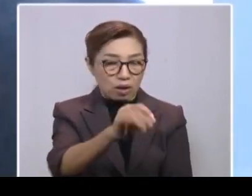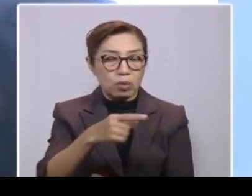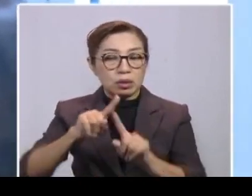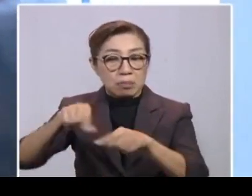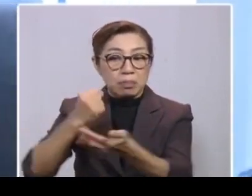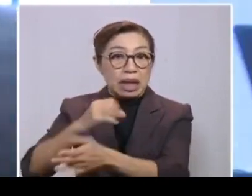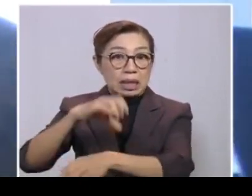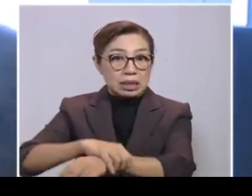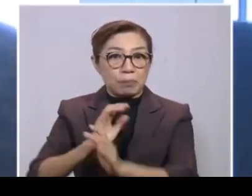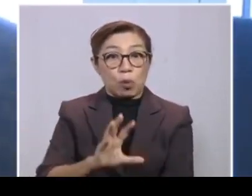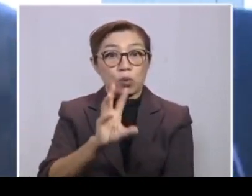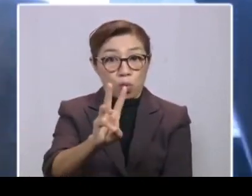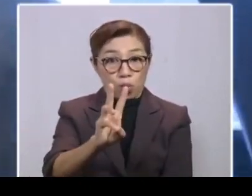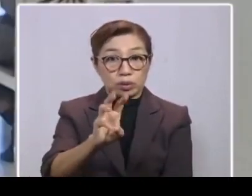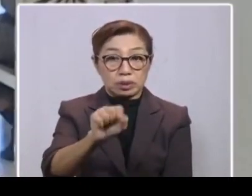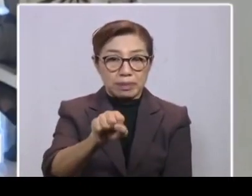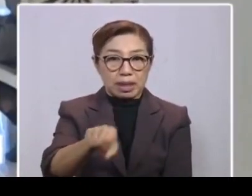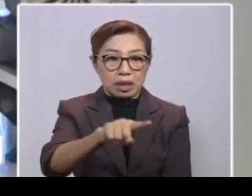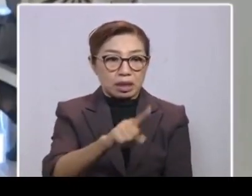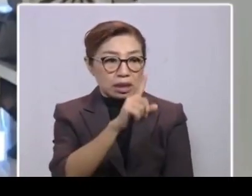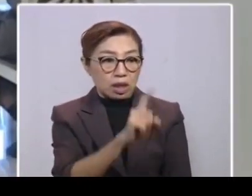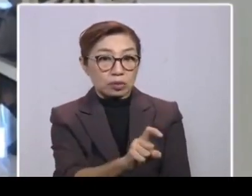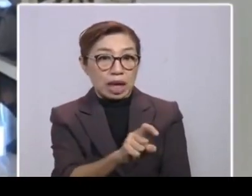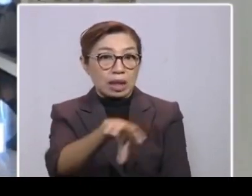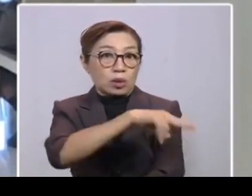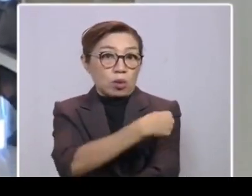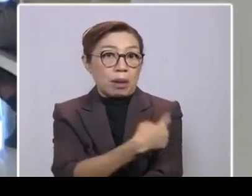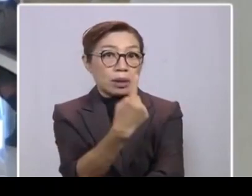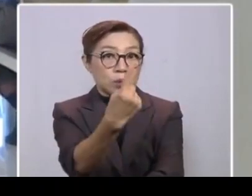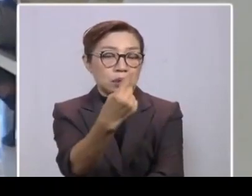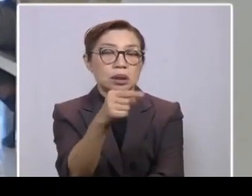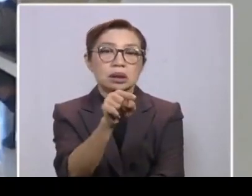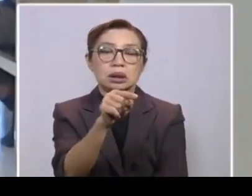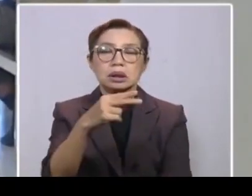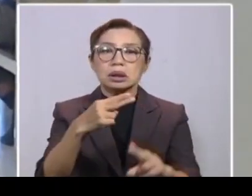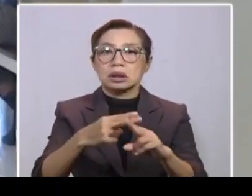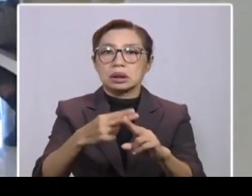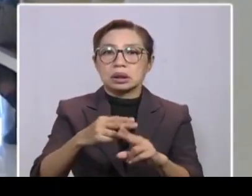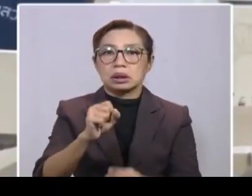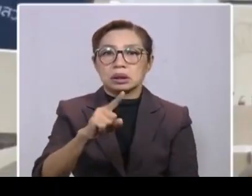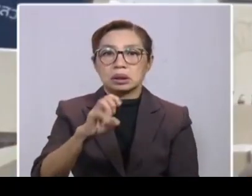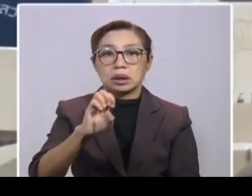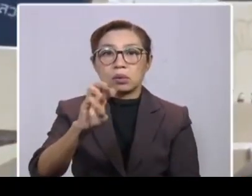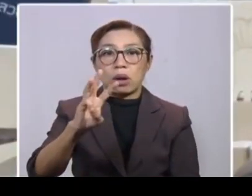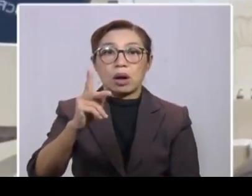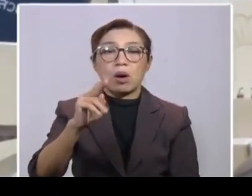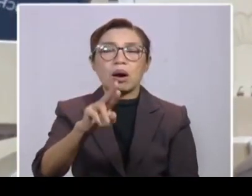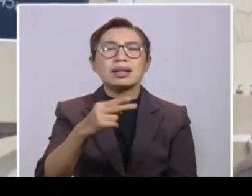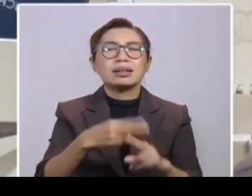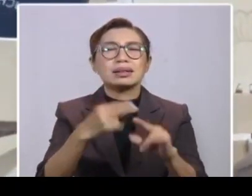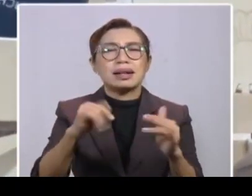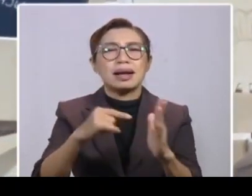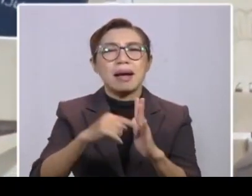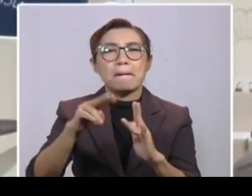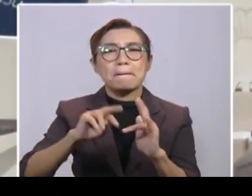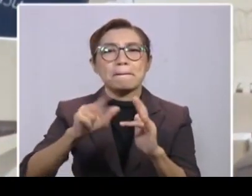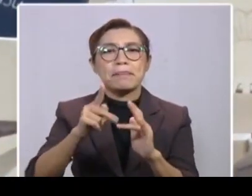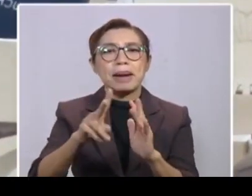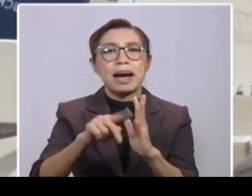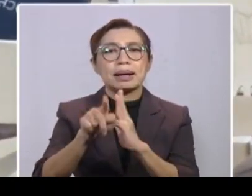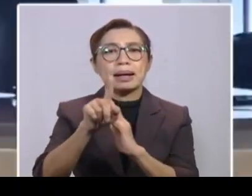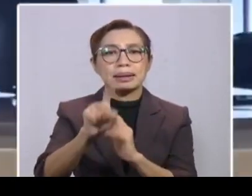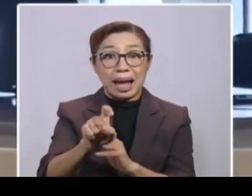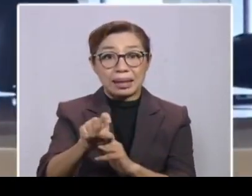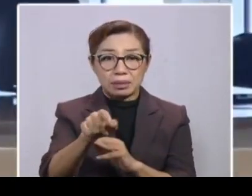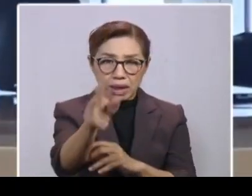หมายจับไปแล้ว 6นายนะครับเสียชีวิตที่โรงพยาบาล 1นายก็คือพันบตรีศิวกรสายบัวหรือว่าสารวัตแบงค์ถูกยิงบาดเจ็บ